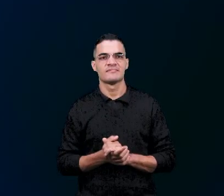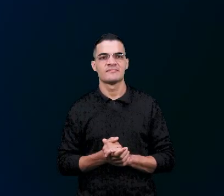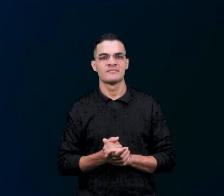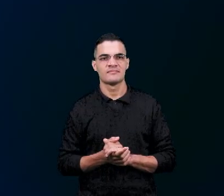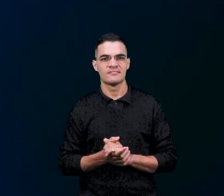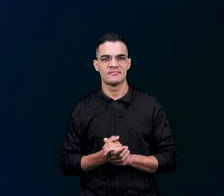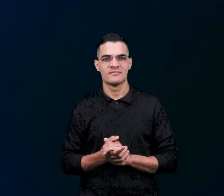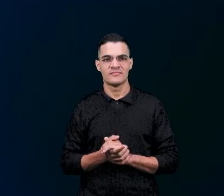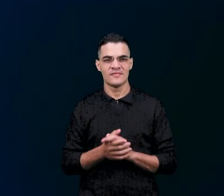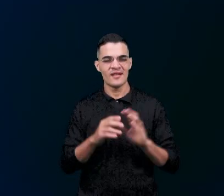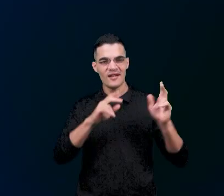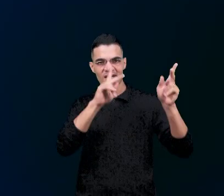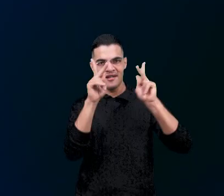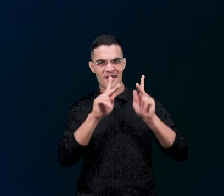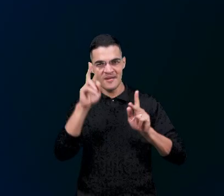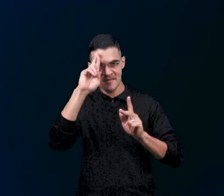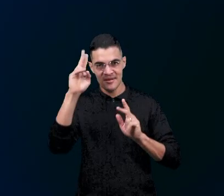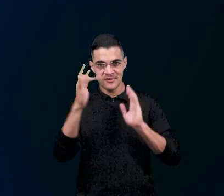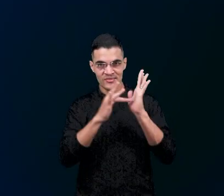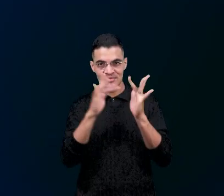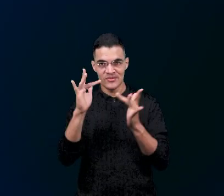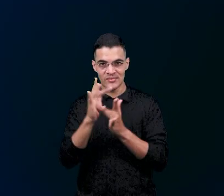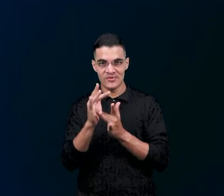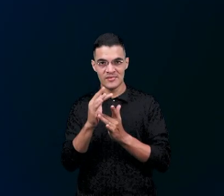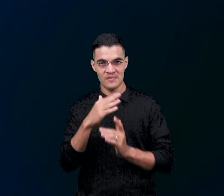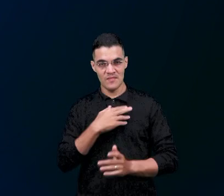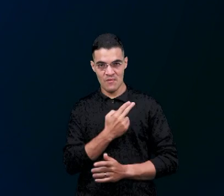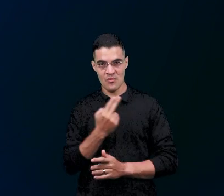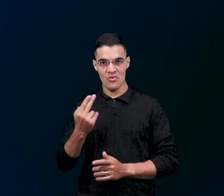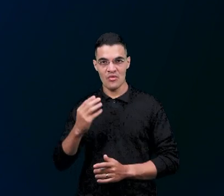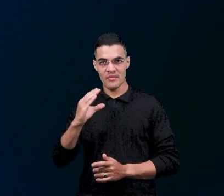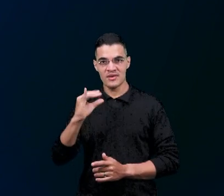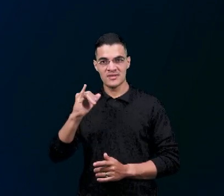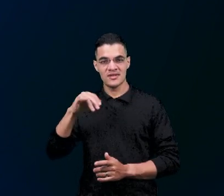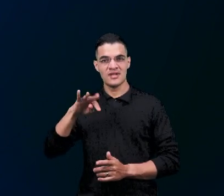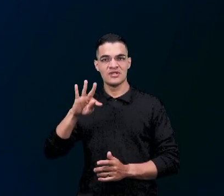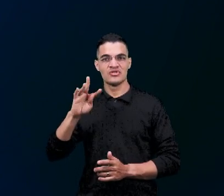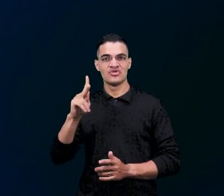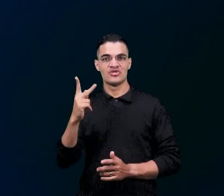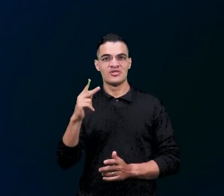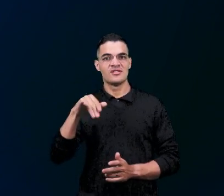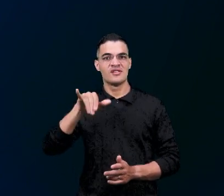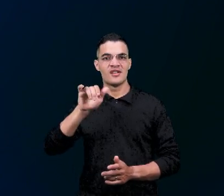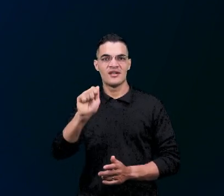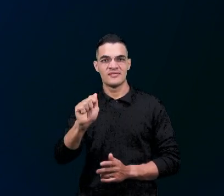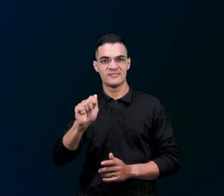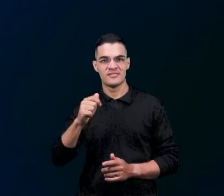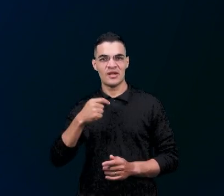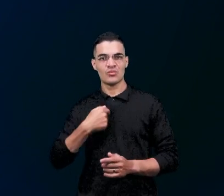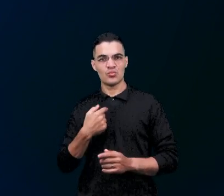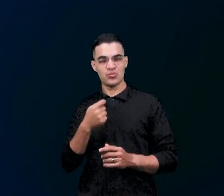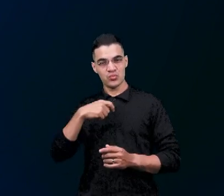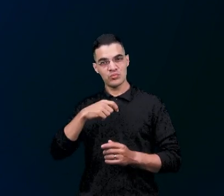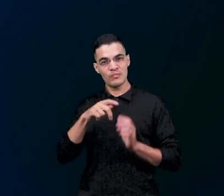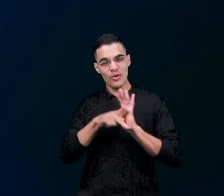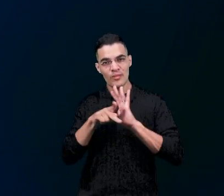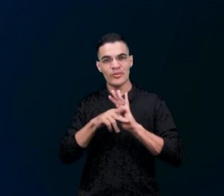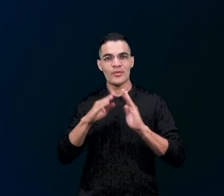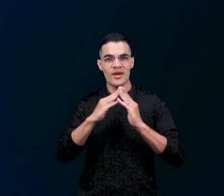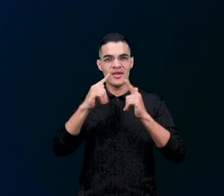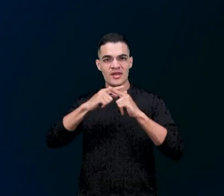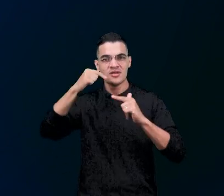question. La paix du Seigneur, frères et sœurs. Je m'appelle Cynthia, je suis de l'église de l'Argentine, Ramos